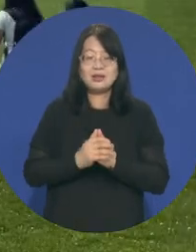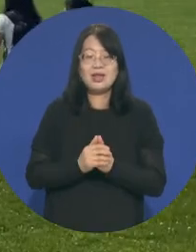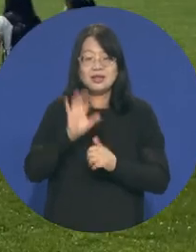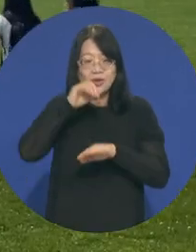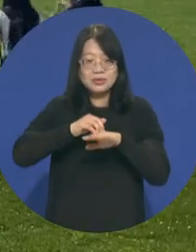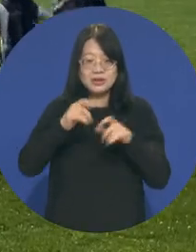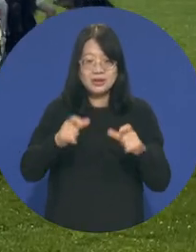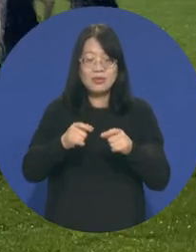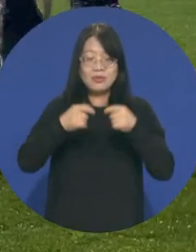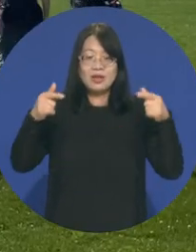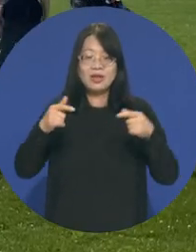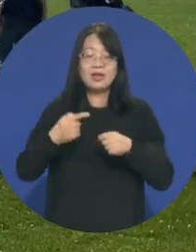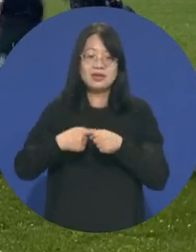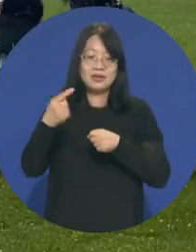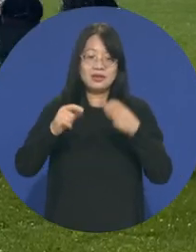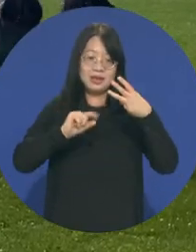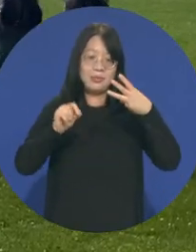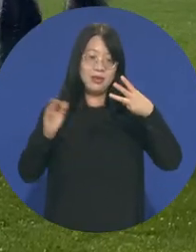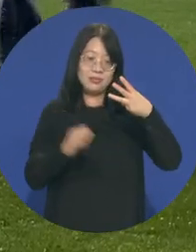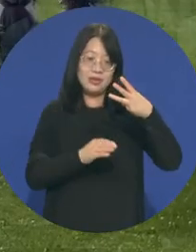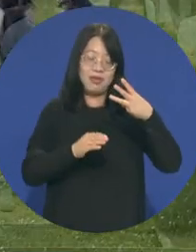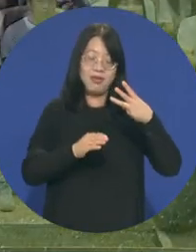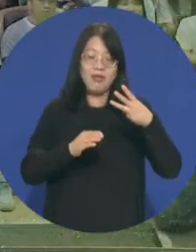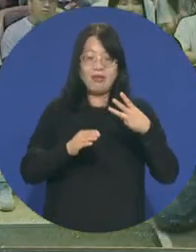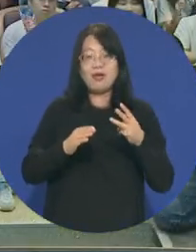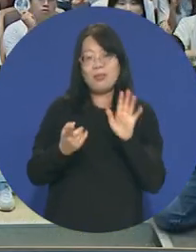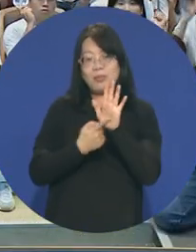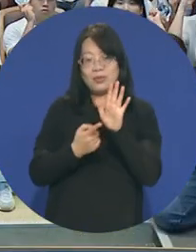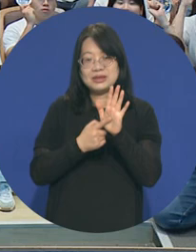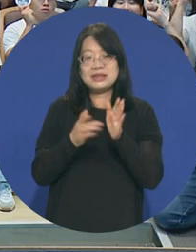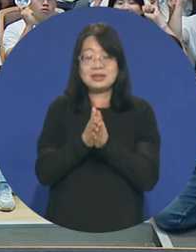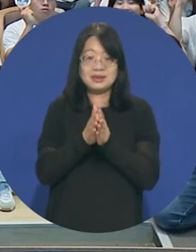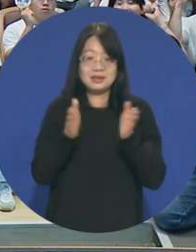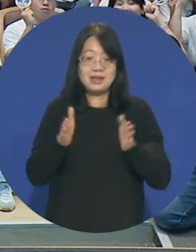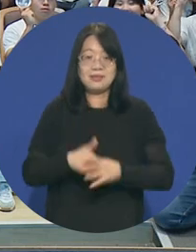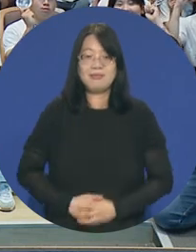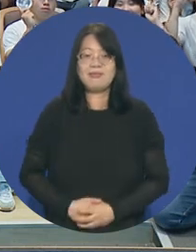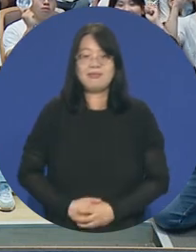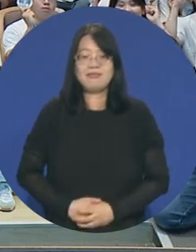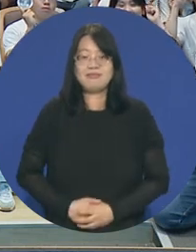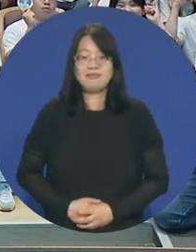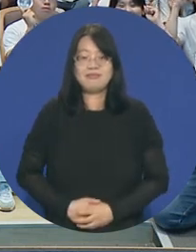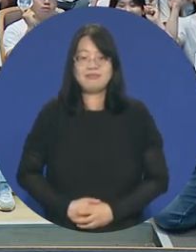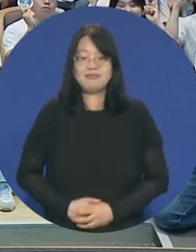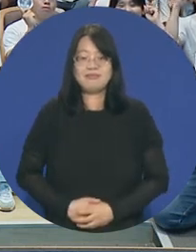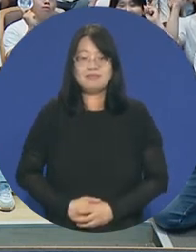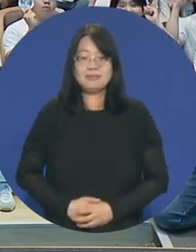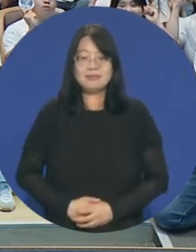늘리고 내년 3월부터 모집한다는 구상입니다. GTV 뉴스 이슬비입니다.